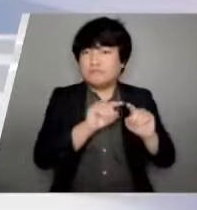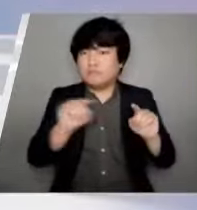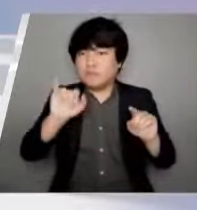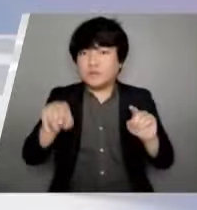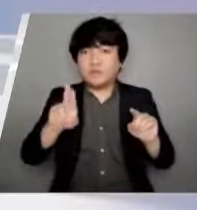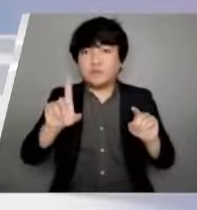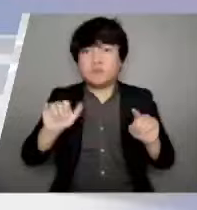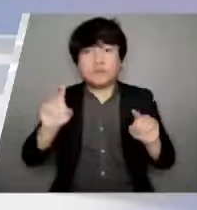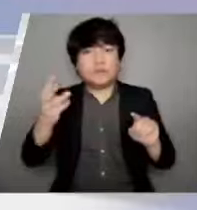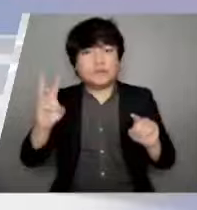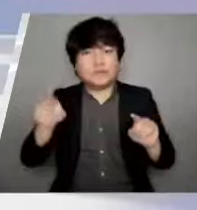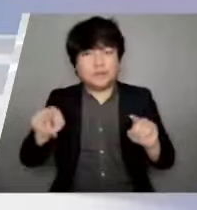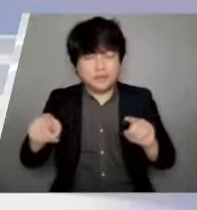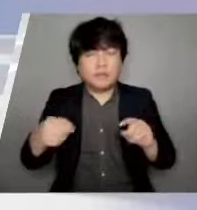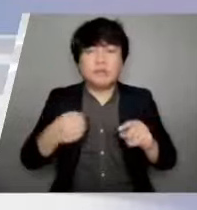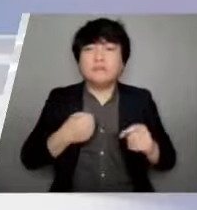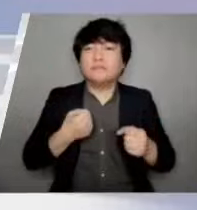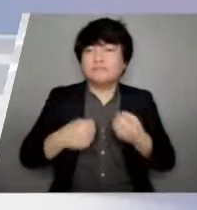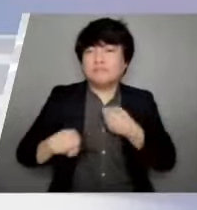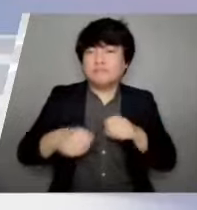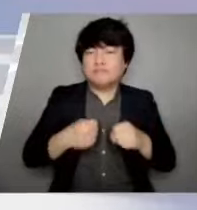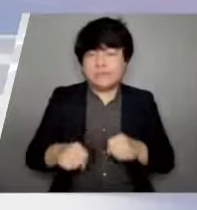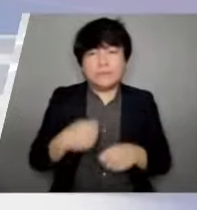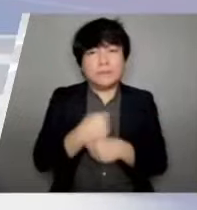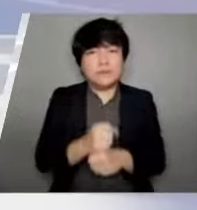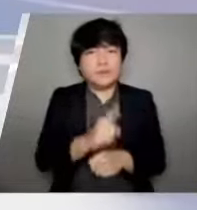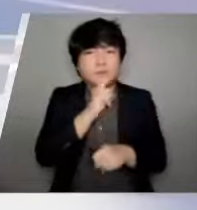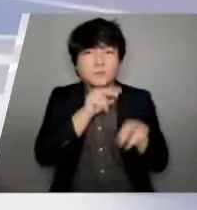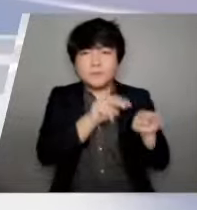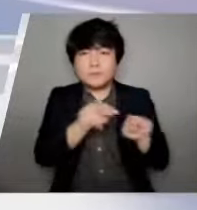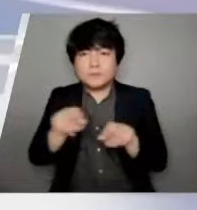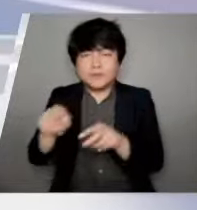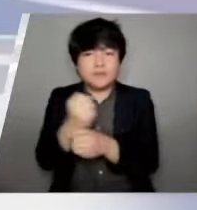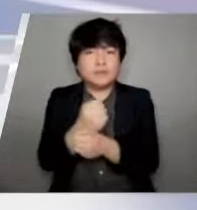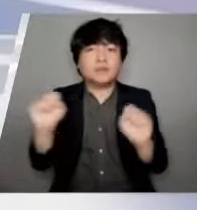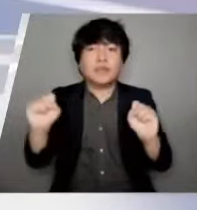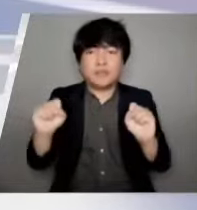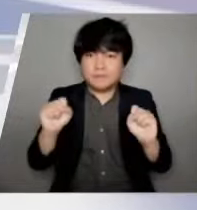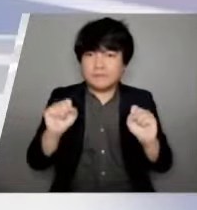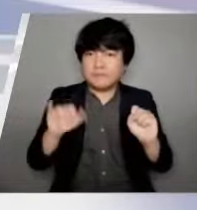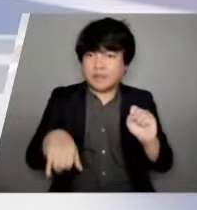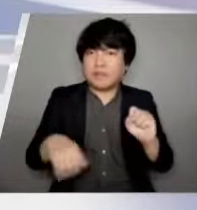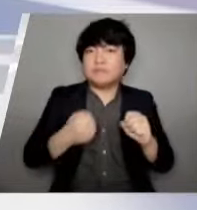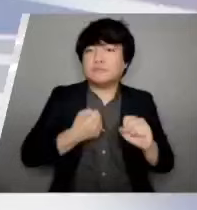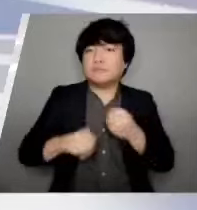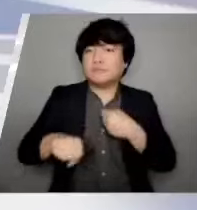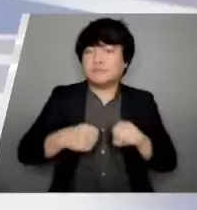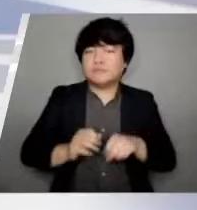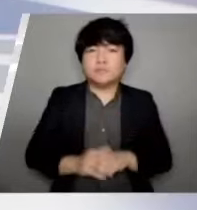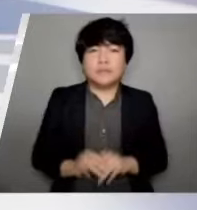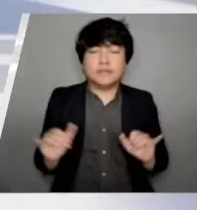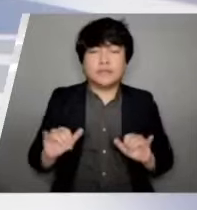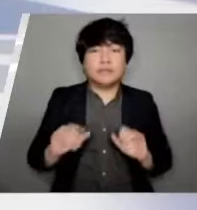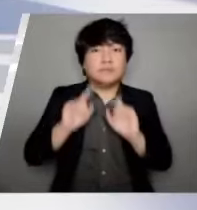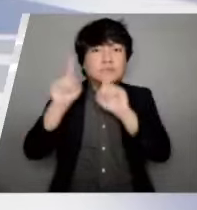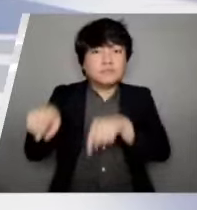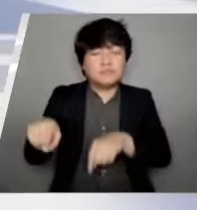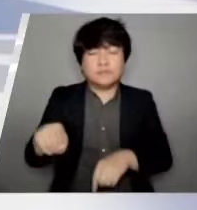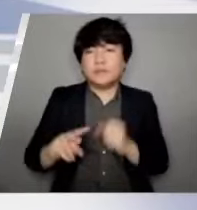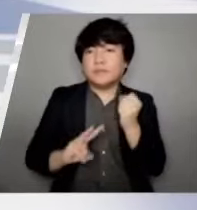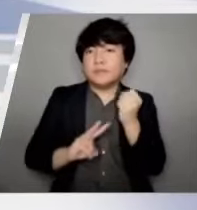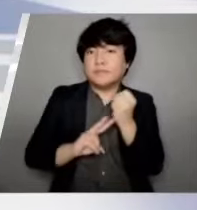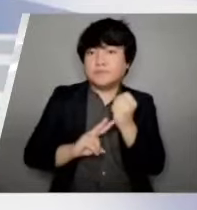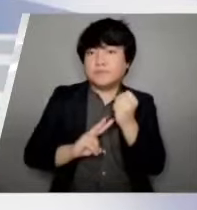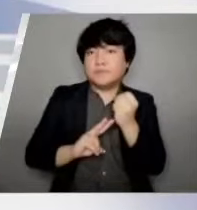ang mahigpit na seguridad para masiguro ang kaligtasan ng mga atleta. Nasa Cebu rin si Vice President at outgoing